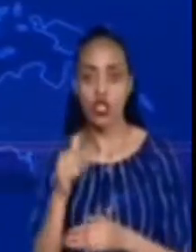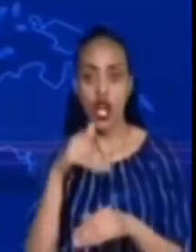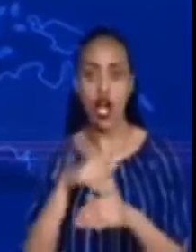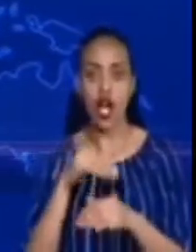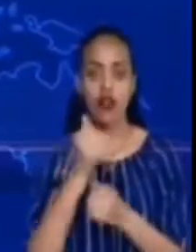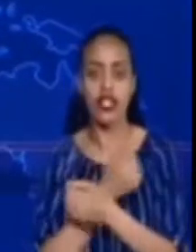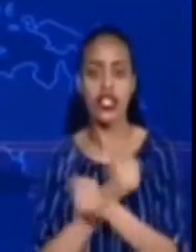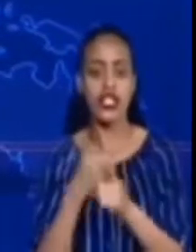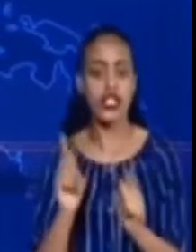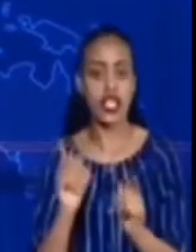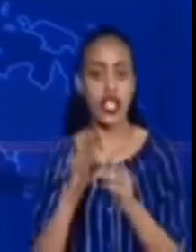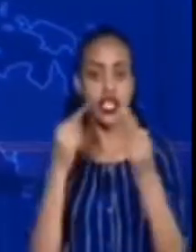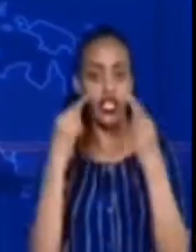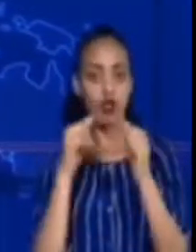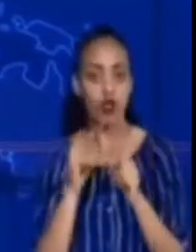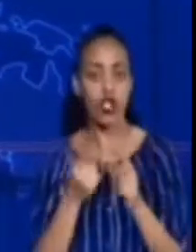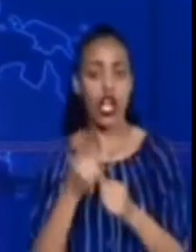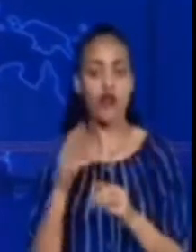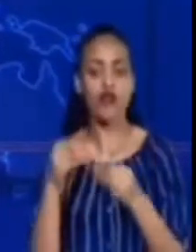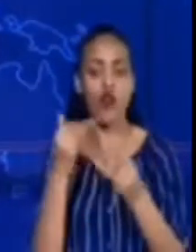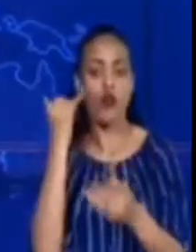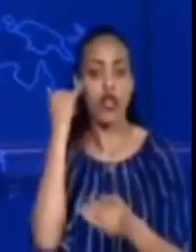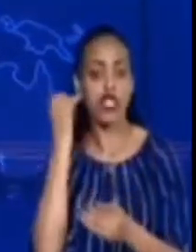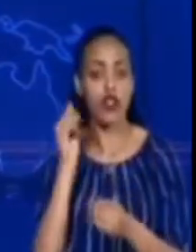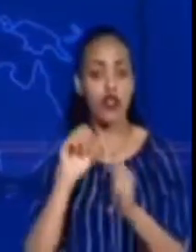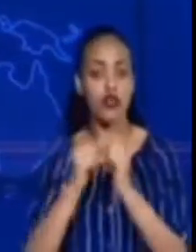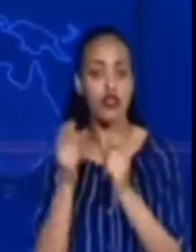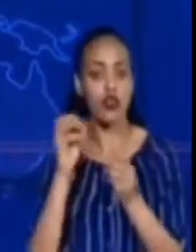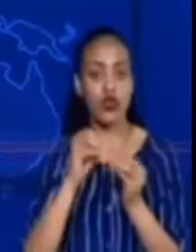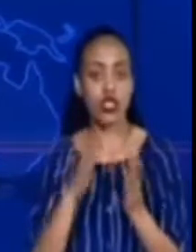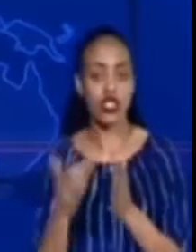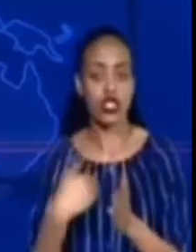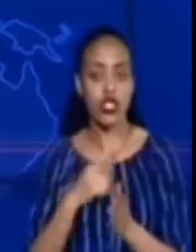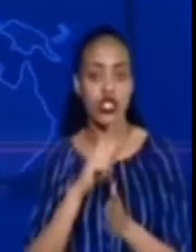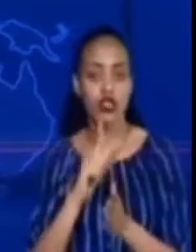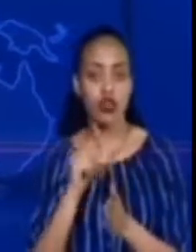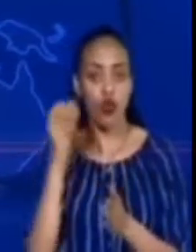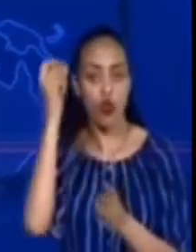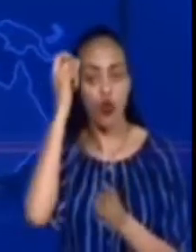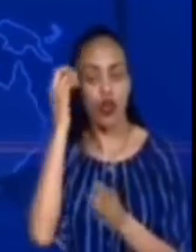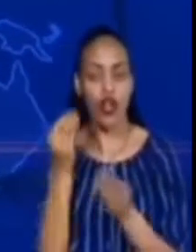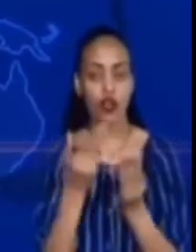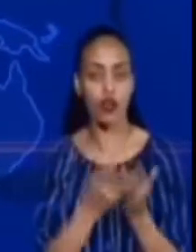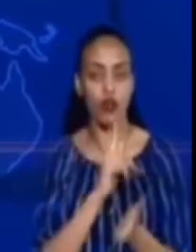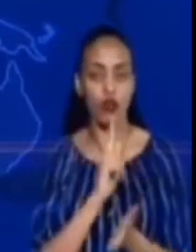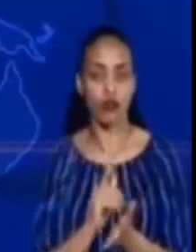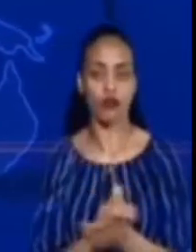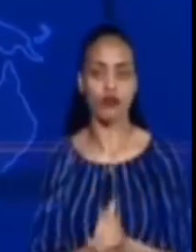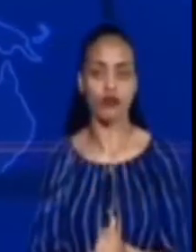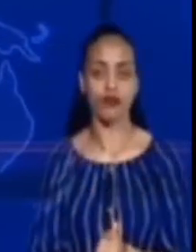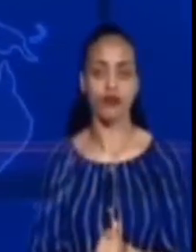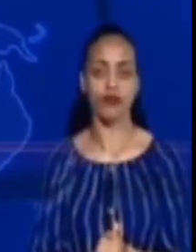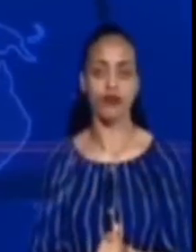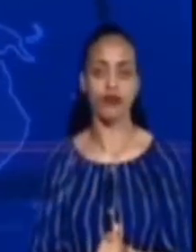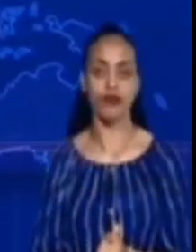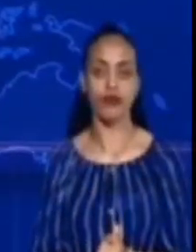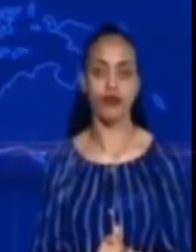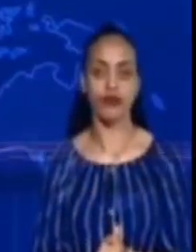እኛ ጋር ወንድ የለም ወይ እኛ ጋር የታጠቀ ሱሪ ለበሰ ክርስቲያን የለም